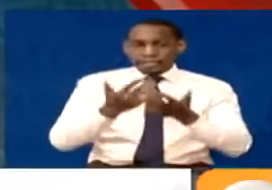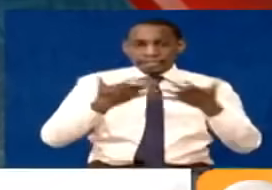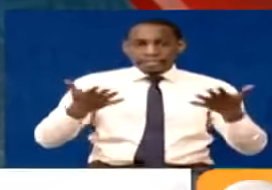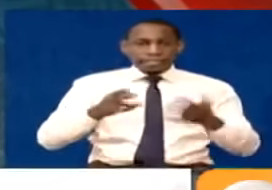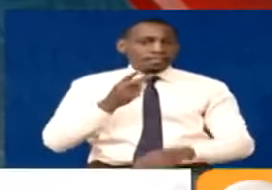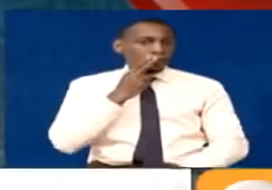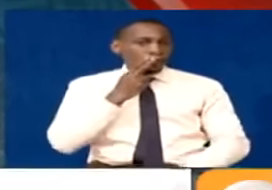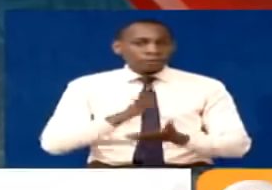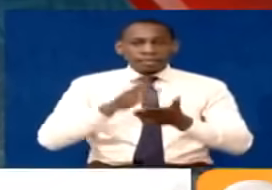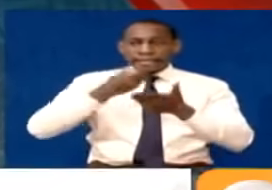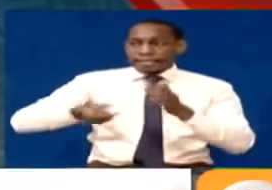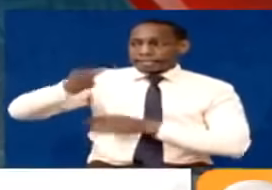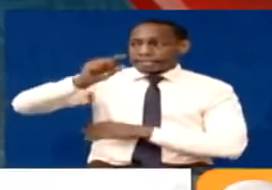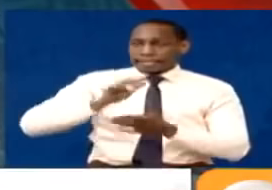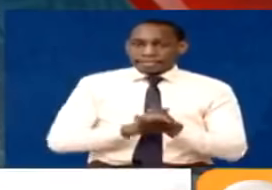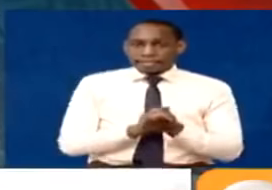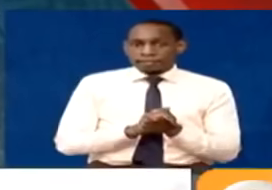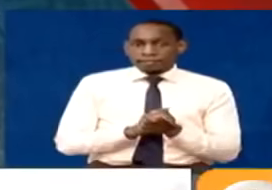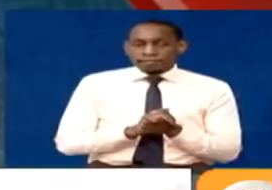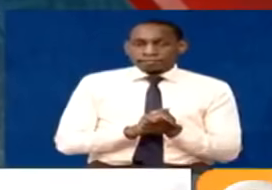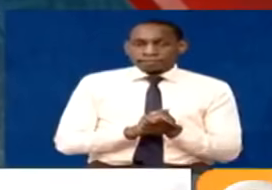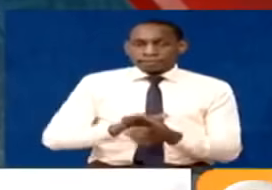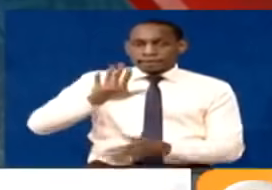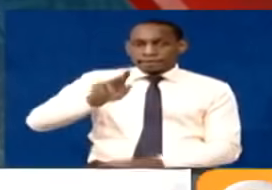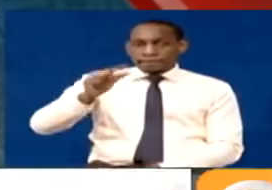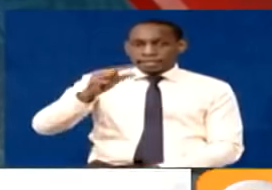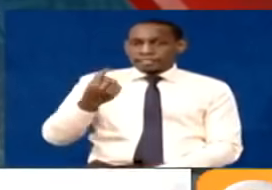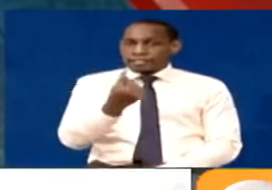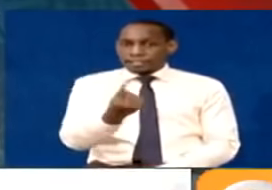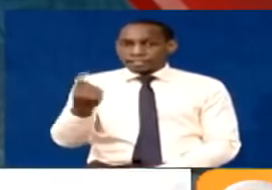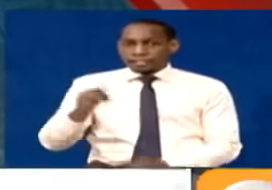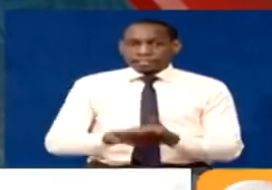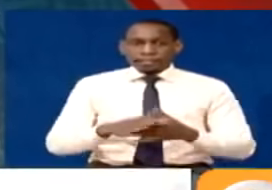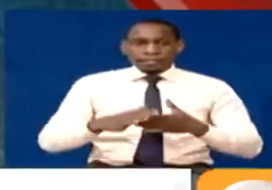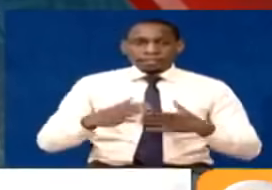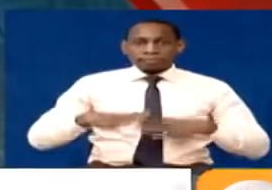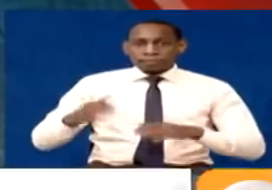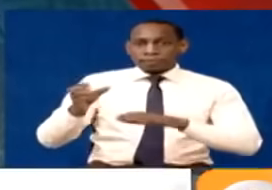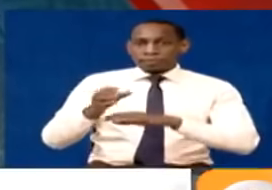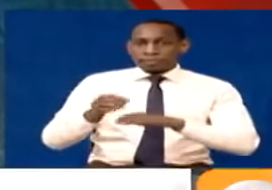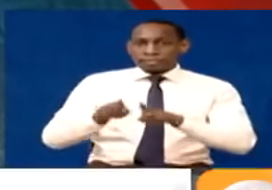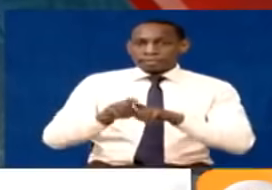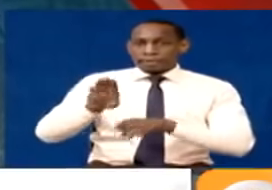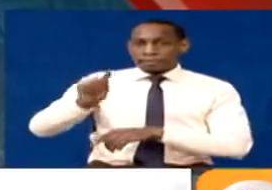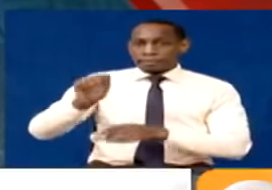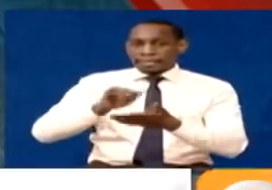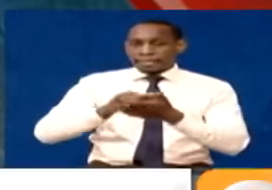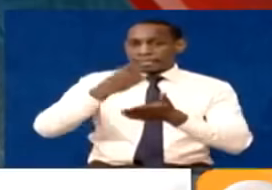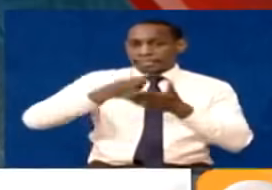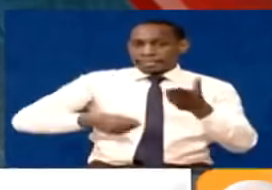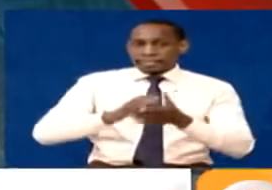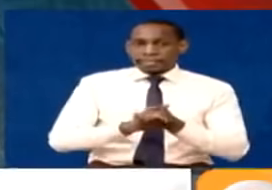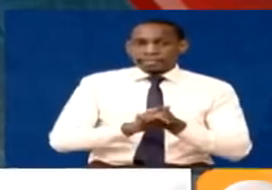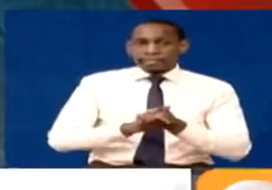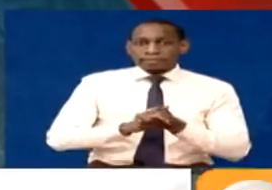za nikotini zimeongezwa ushuru kwa kila kifurushi cha kilo 5. Huku wapenzi wa kamari wakilazimika kugawa ushindi